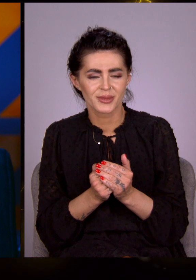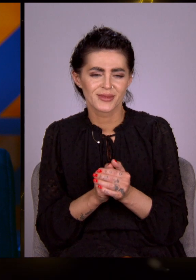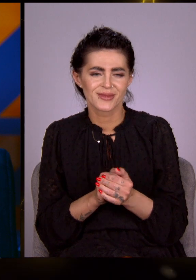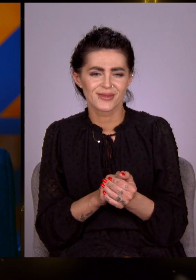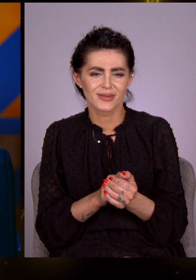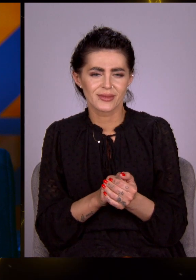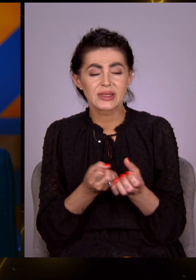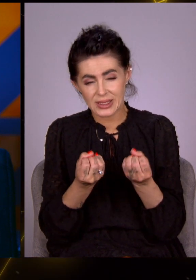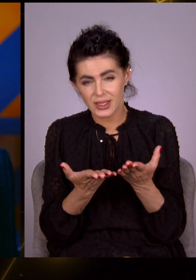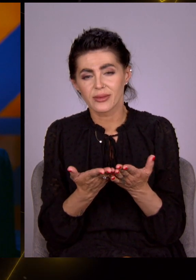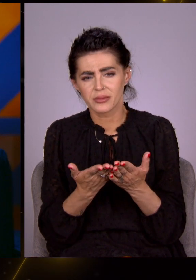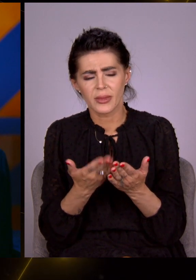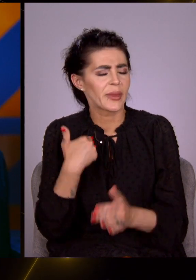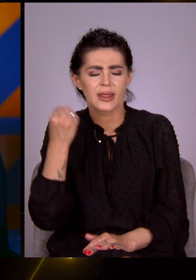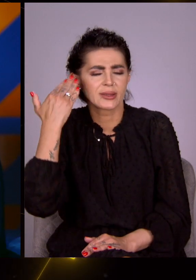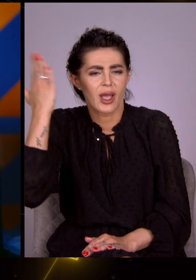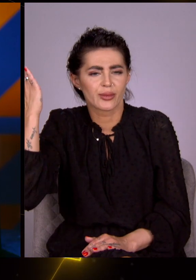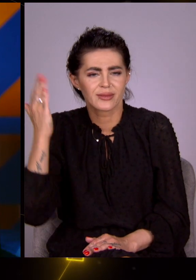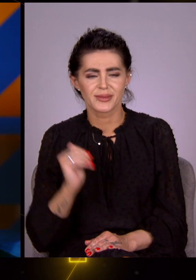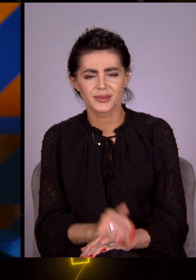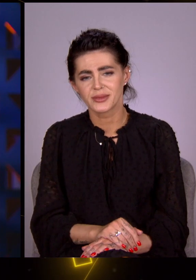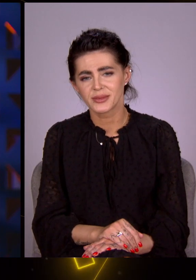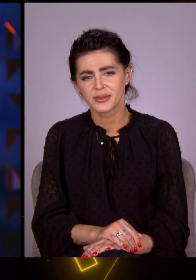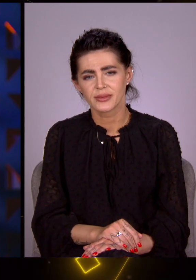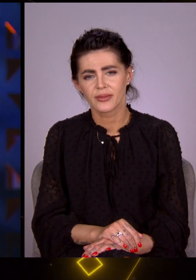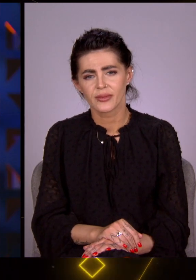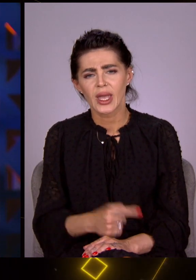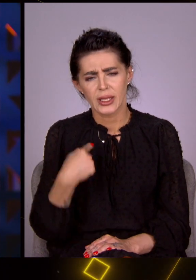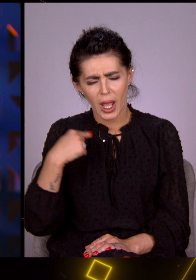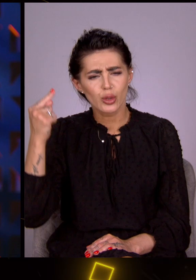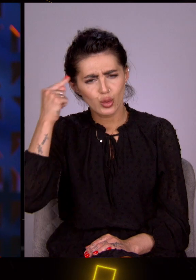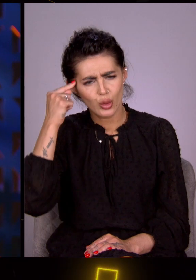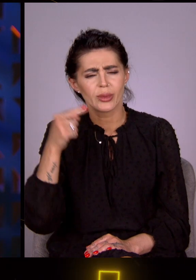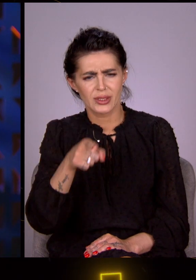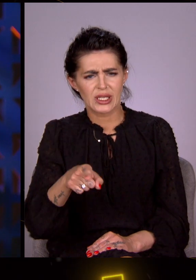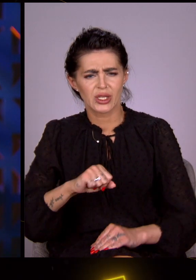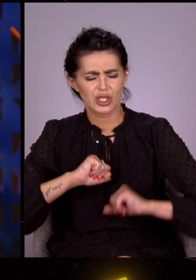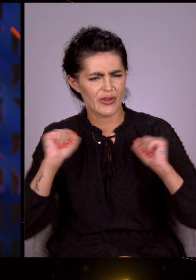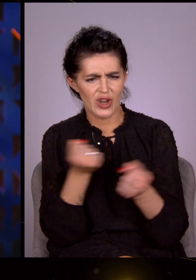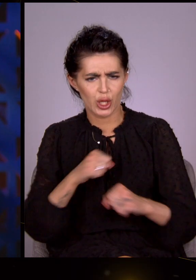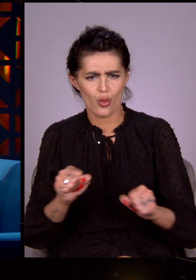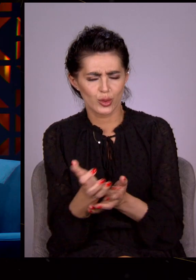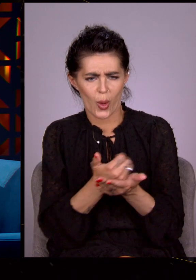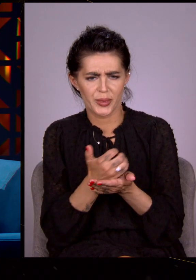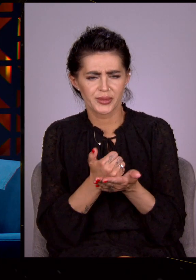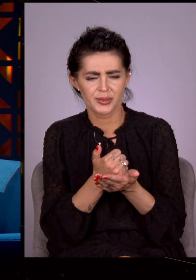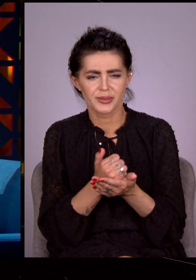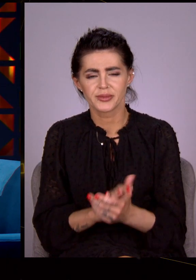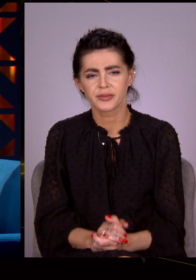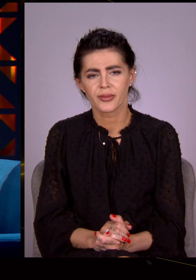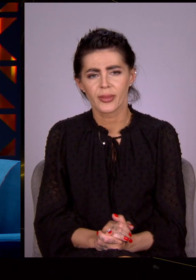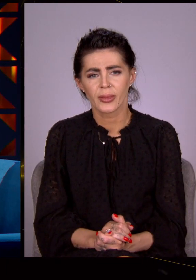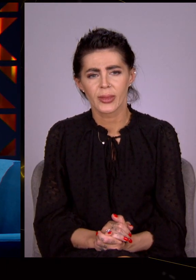Ну скільки? Не знаю. Не знаєш? Ну я думаю, що дуже швидко ти на це не збираєш. Дякую. Іринко, а це